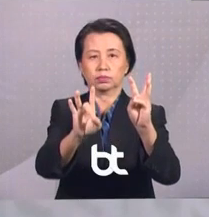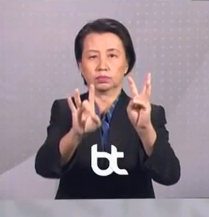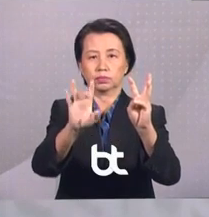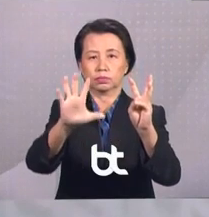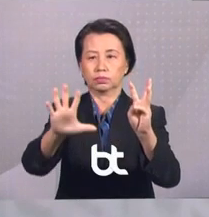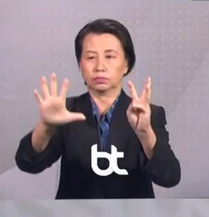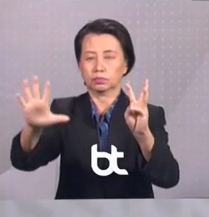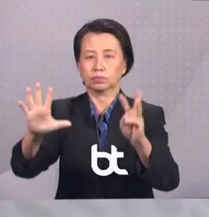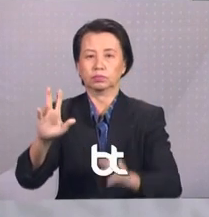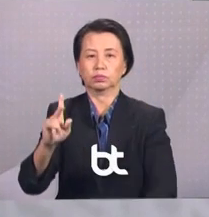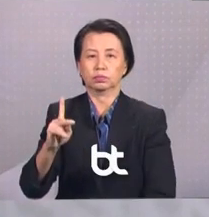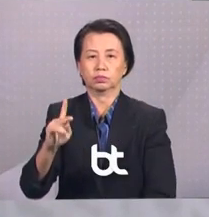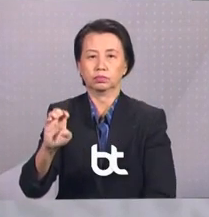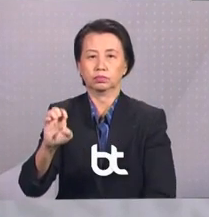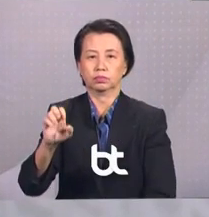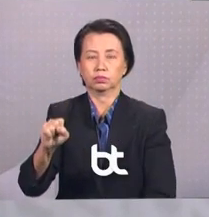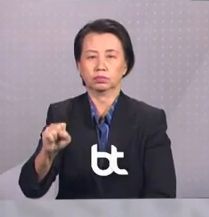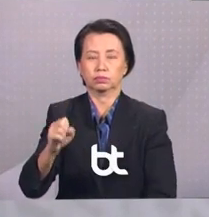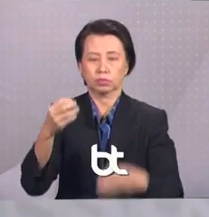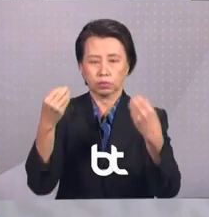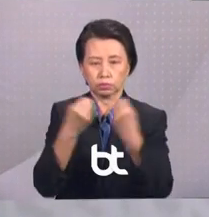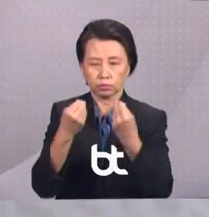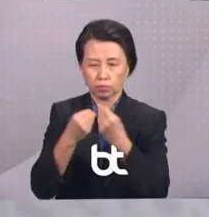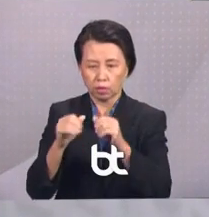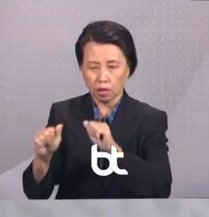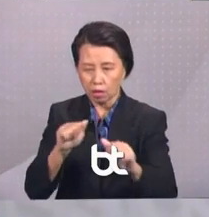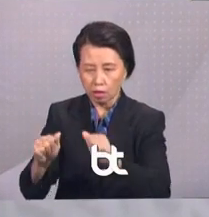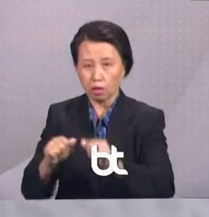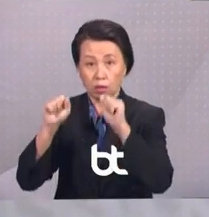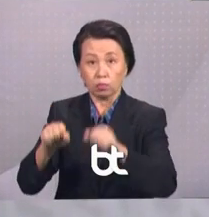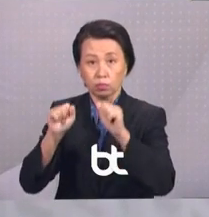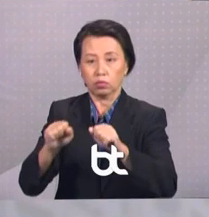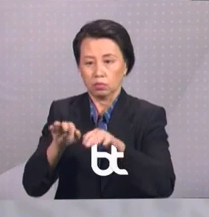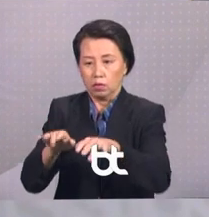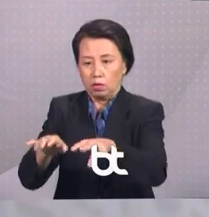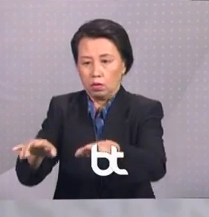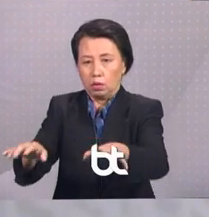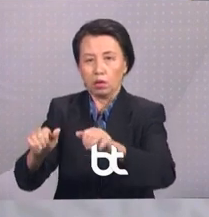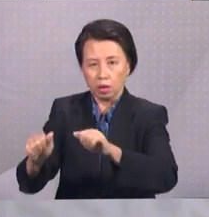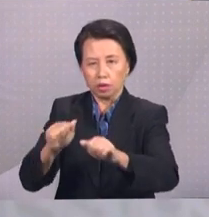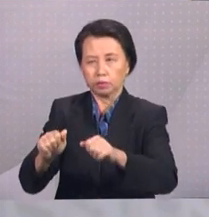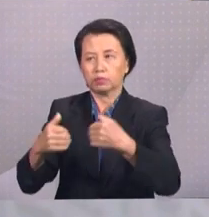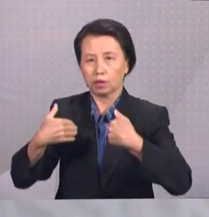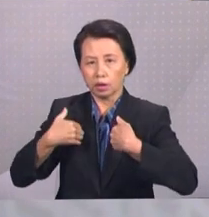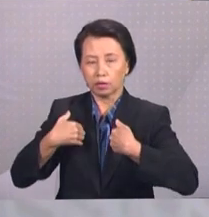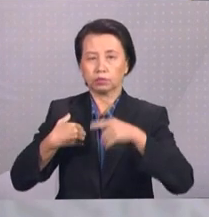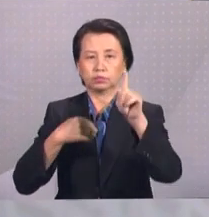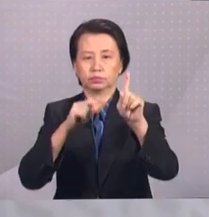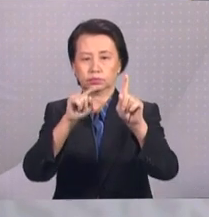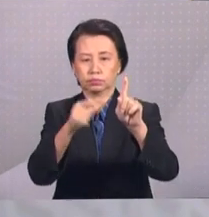6855 fish dan jumlah cache aktif dengan koboi jangkitan kulit 19 adalah